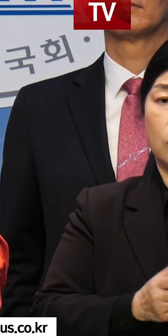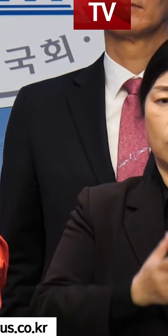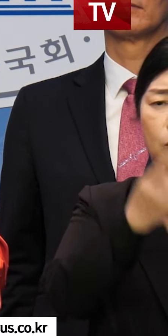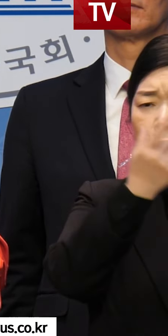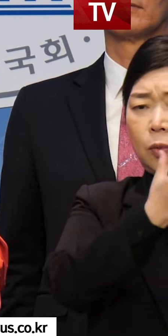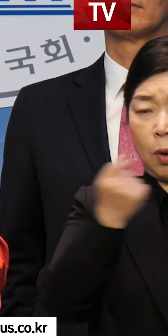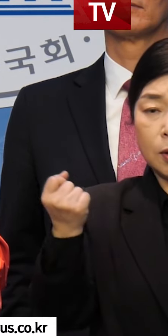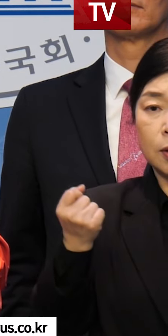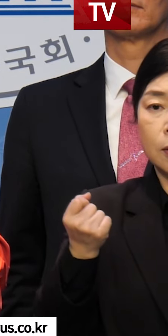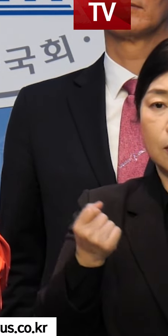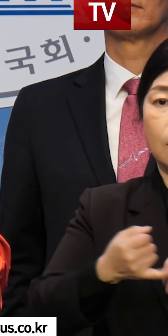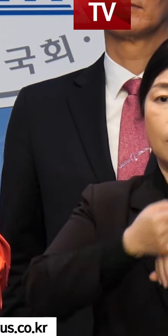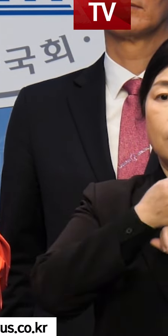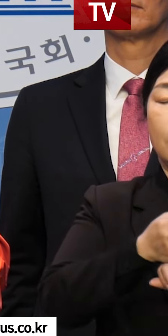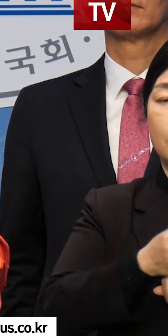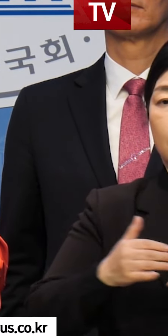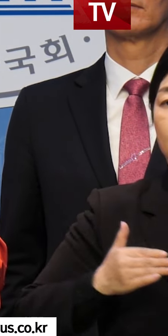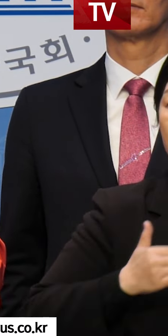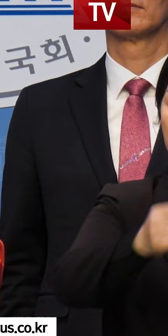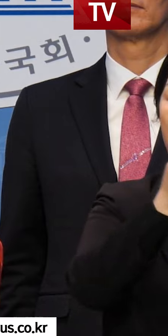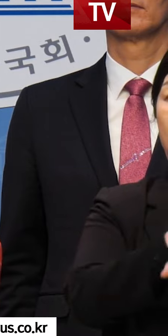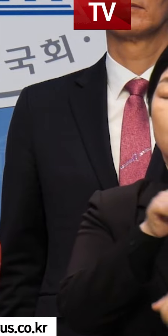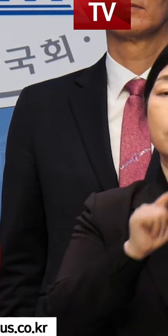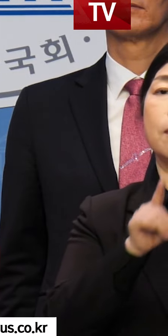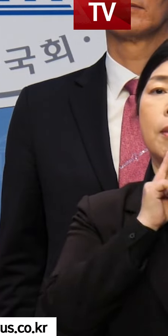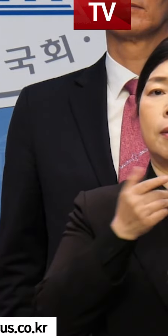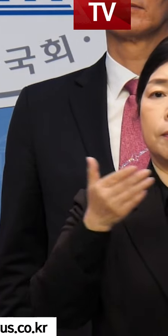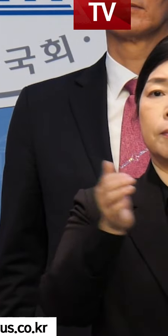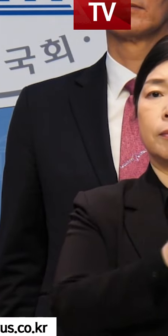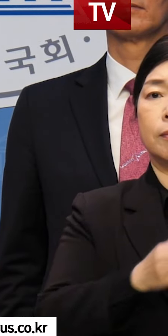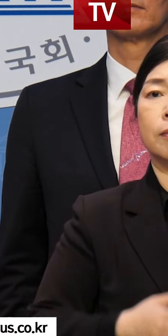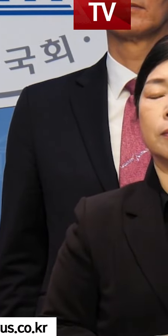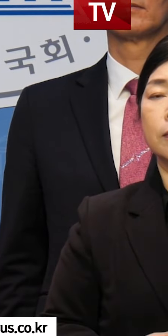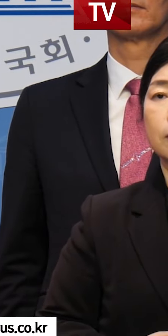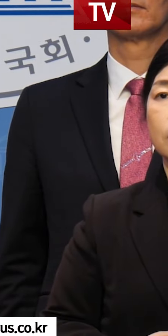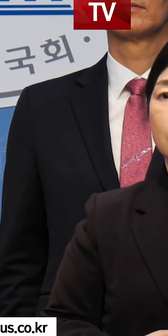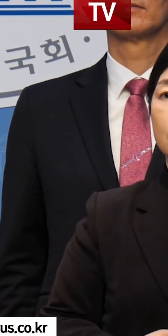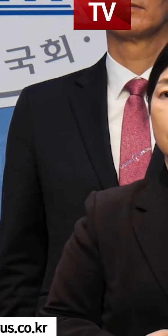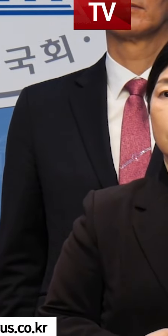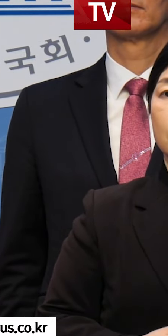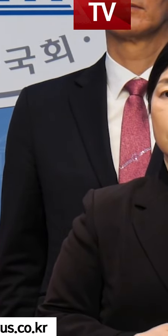하여 반드시 추진할 것이라고 밝힌 바 있습니다.